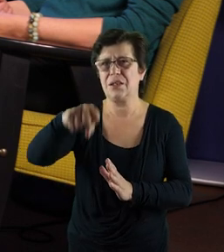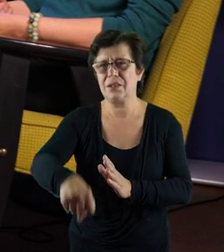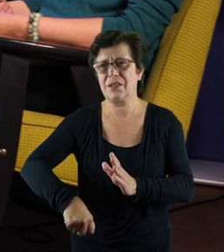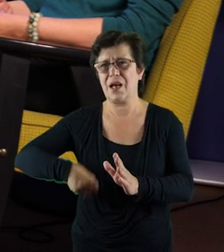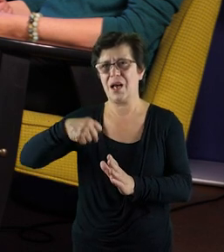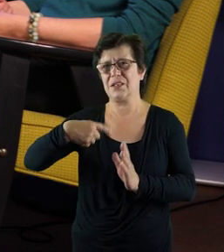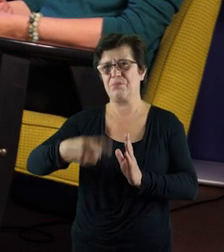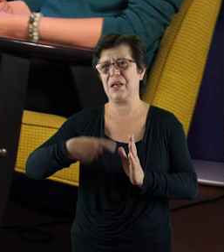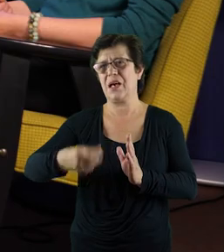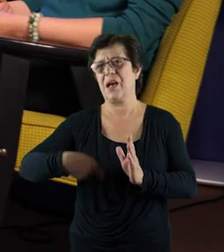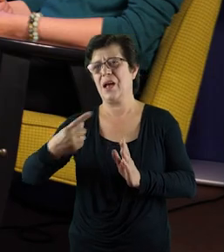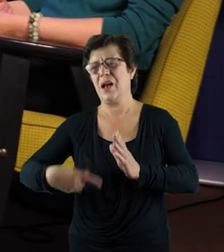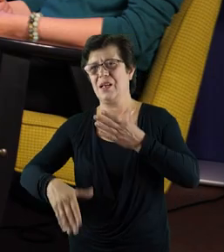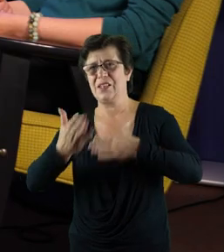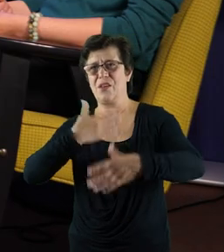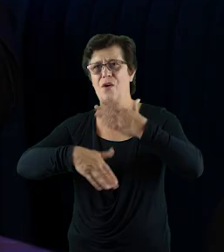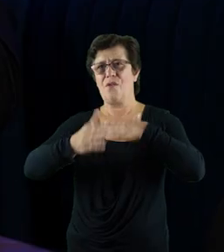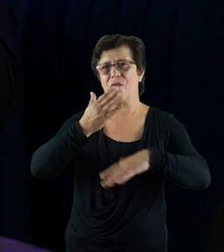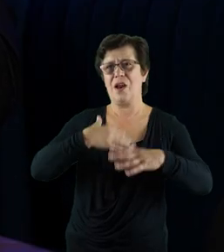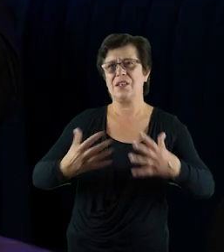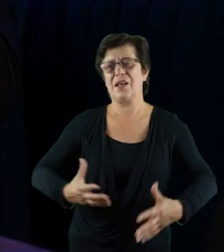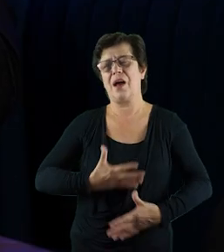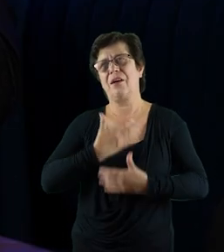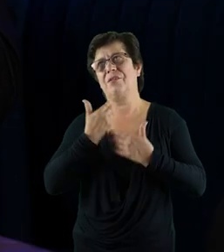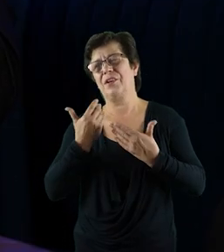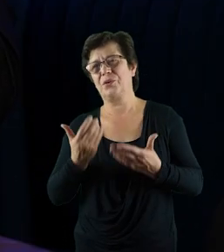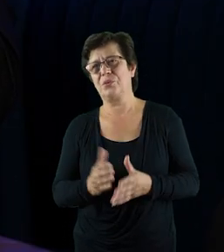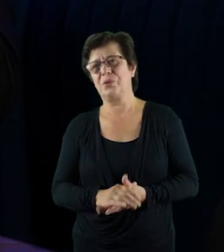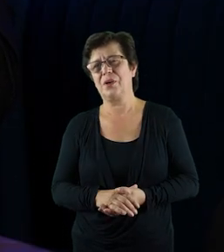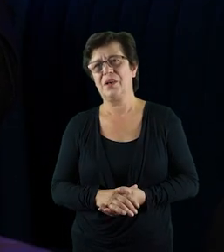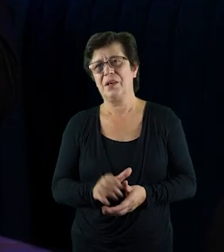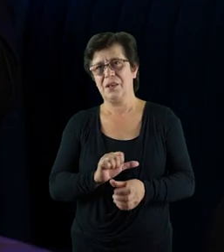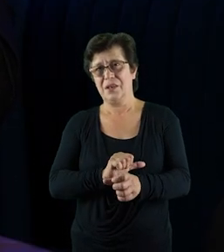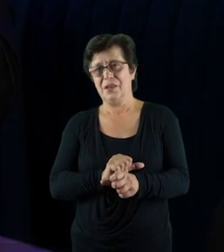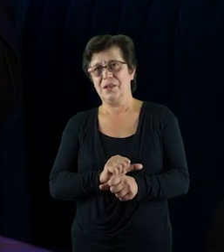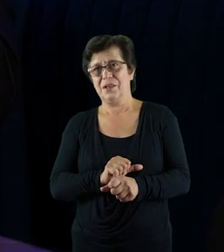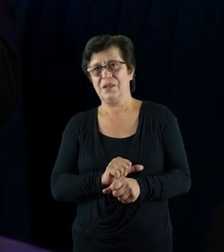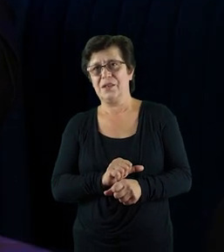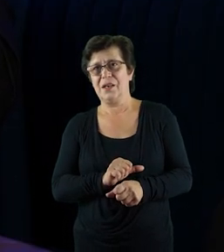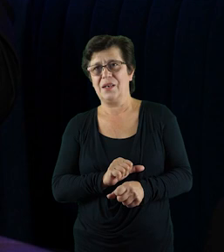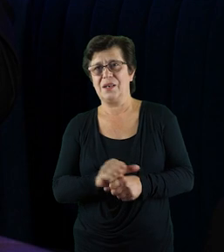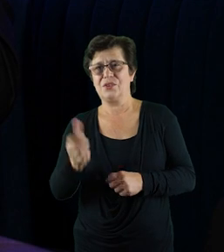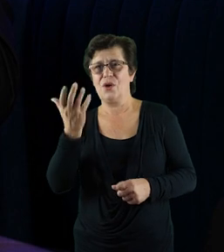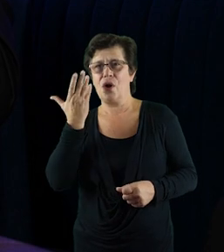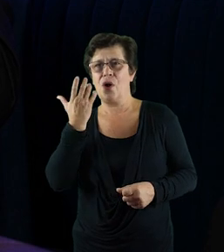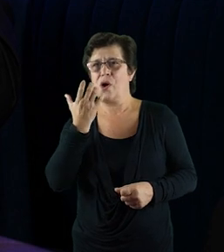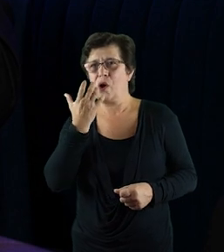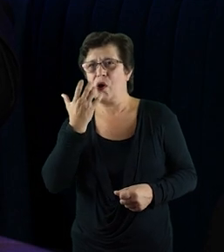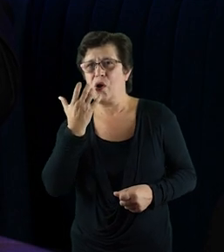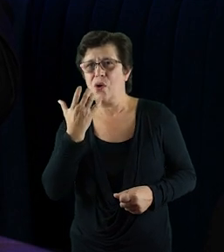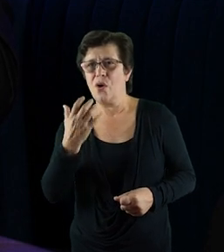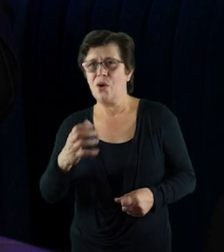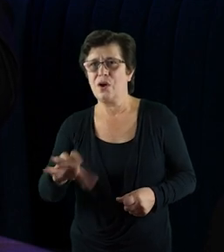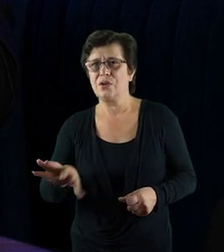taka spirala entuzjazmu i zachwytu. I jest to coraz gorętsze, coraz